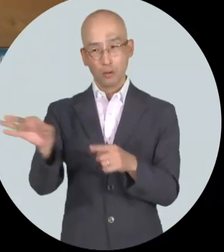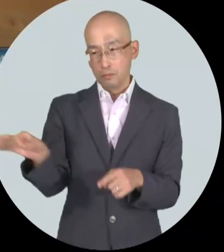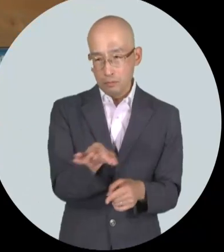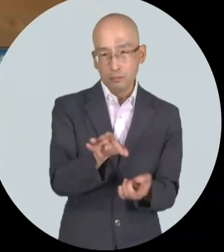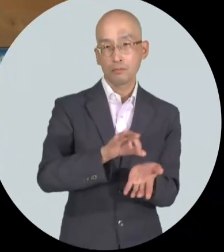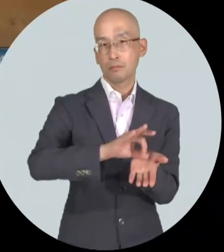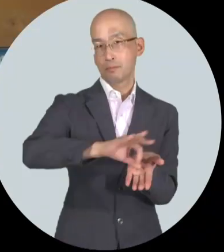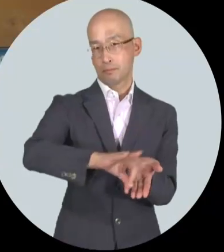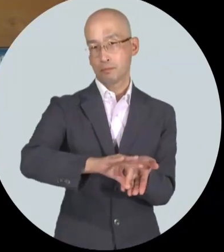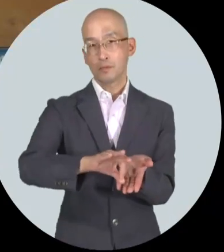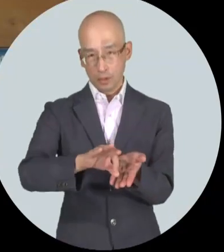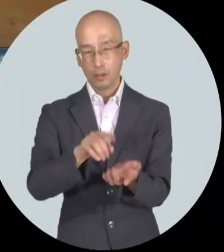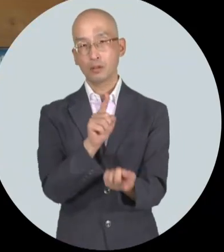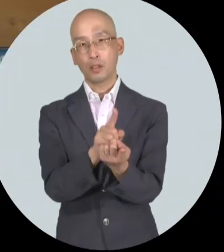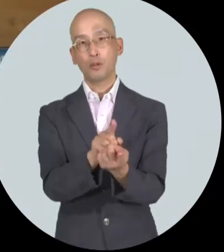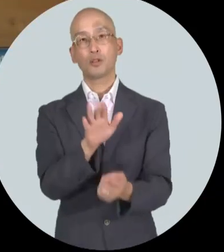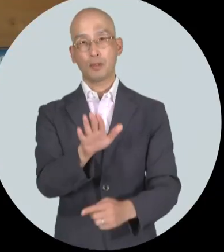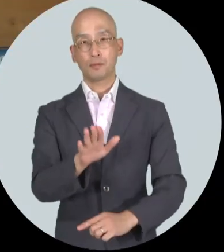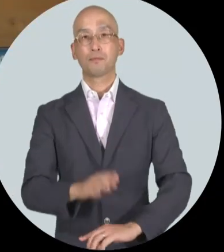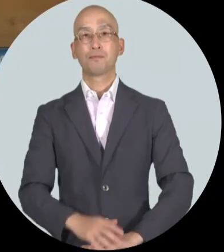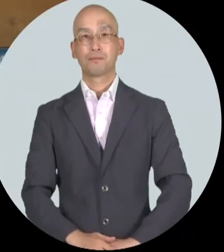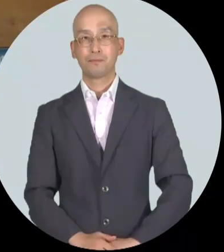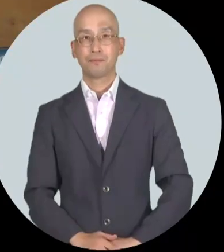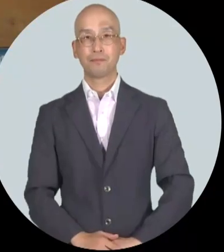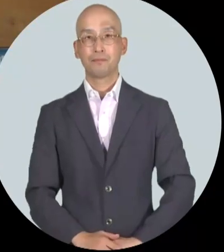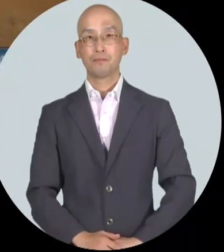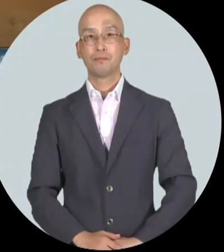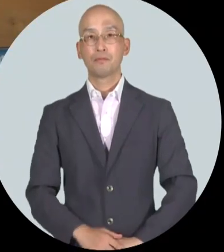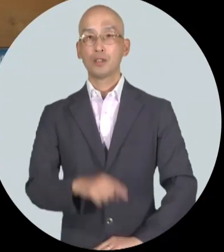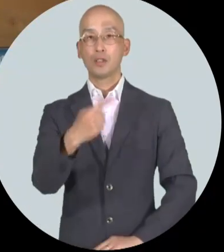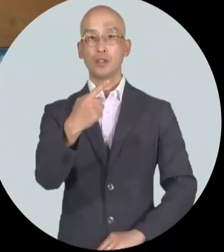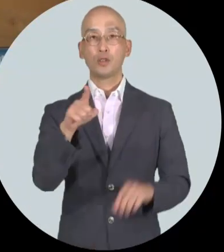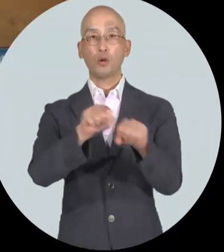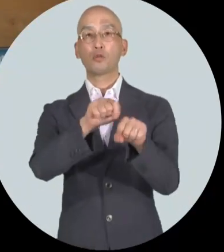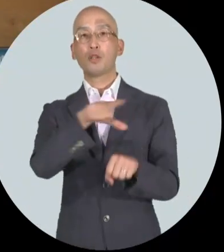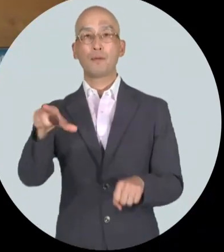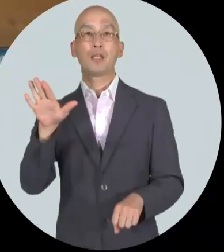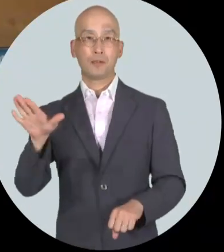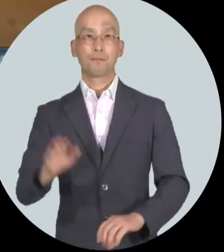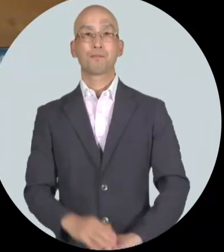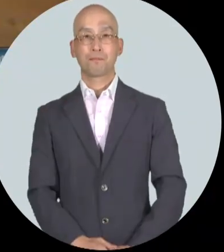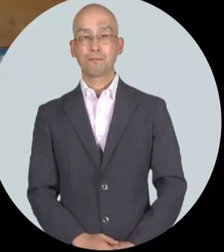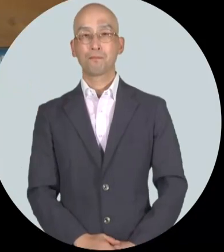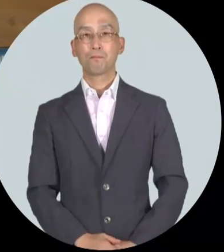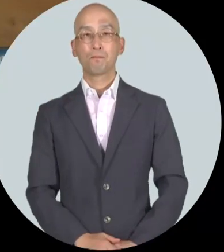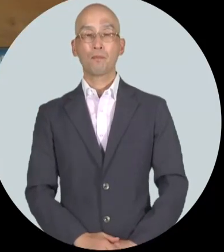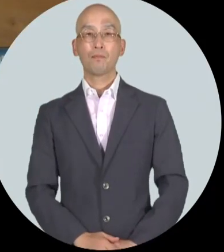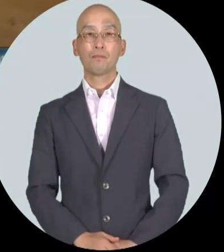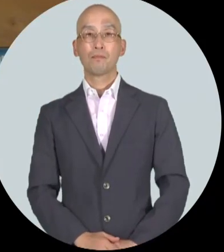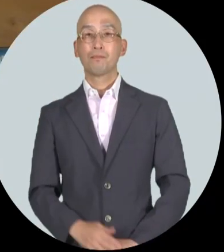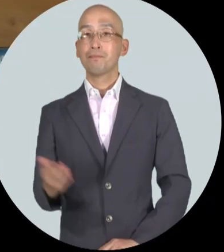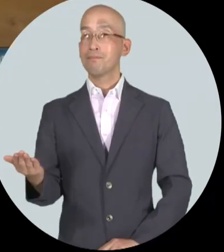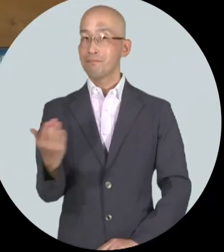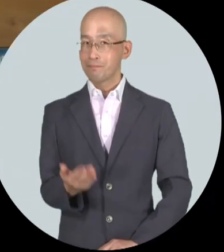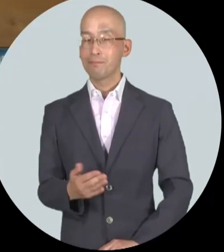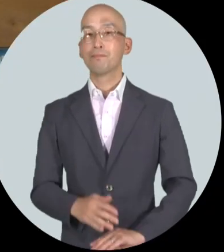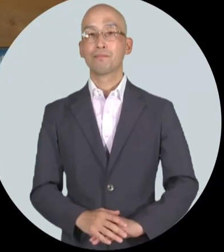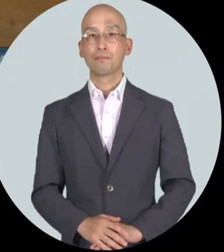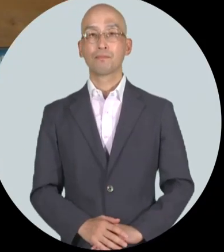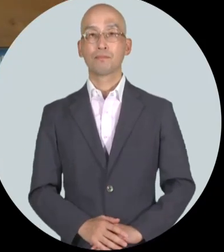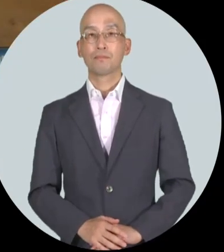して、対応するものでございます。1億円規模でございます。それから次、